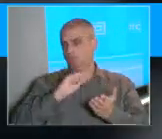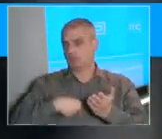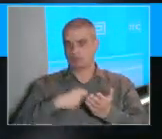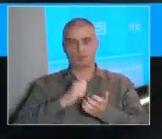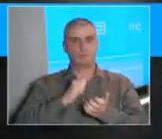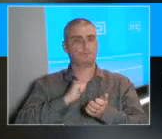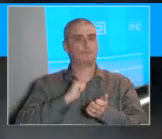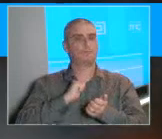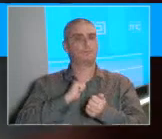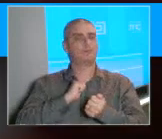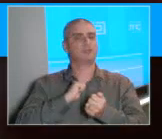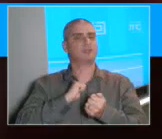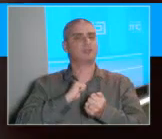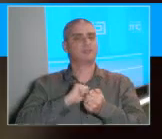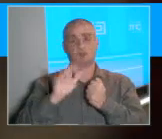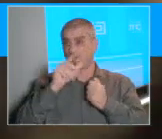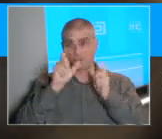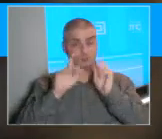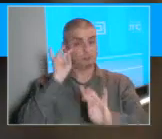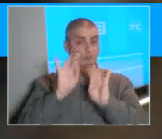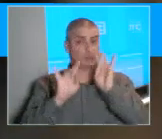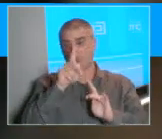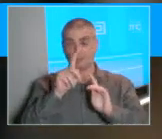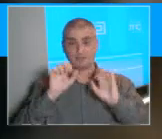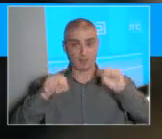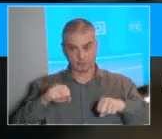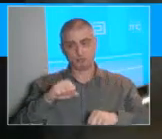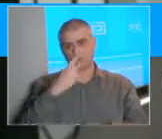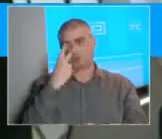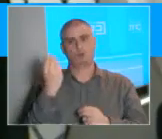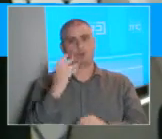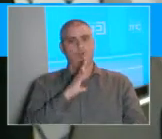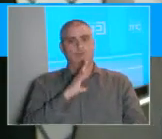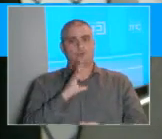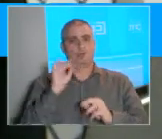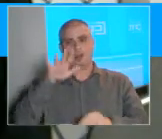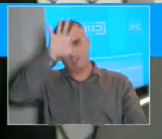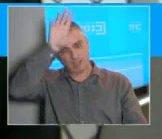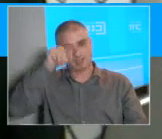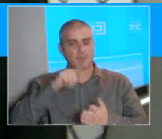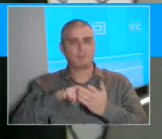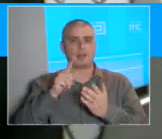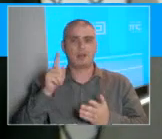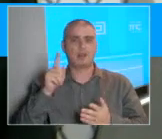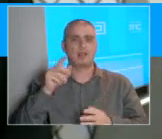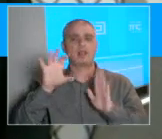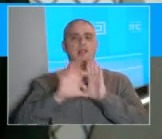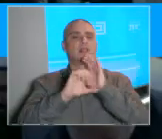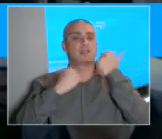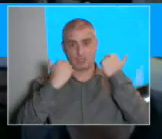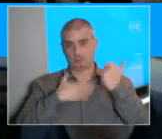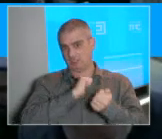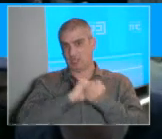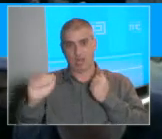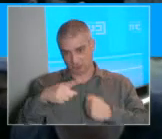מיגור דאש, שזה משהו שאפילו איראנים שמתנגדים למשטר ראו כאיום קיומי על איראן, כי דאש רצה להשמיד